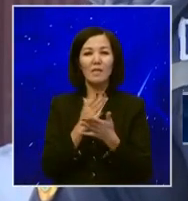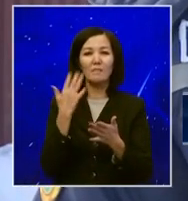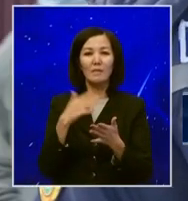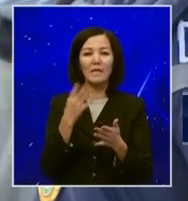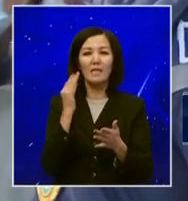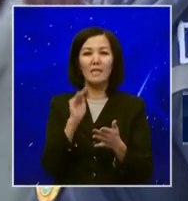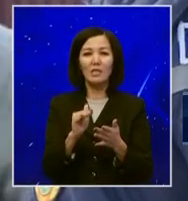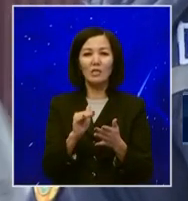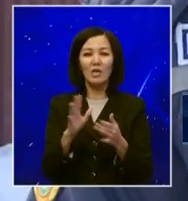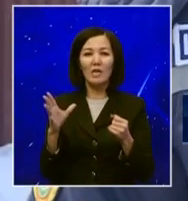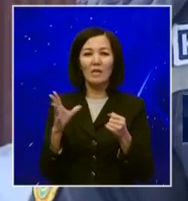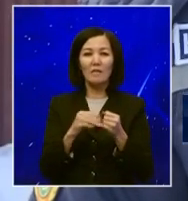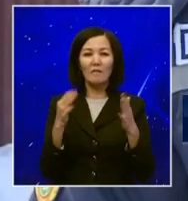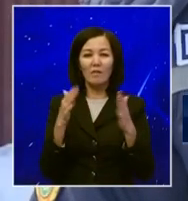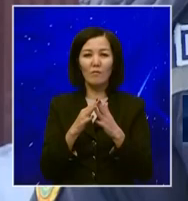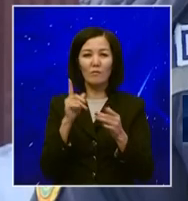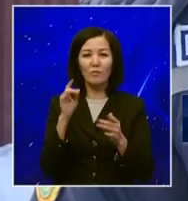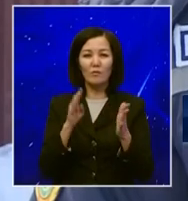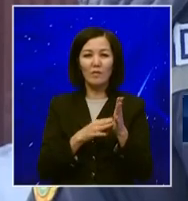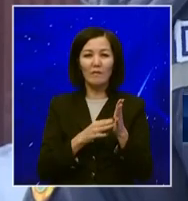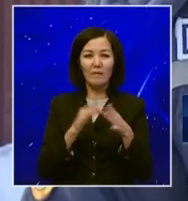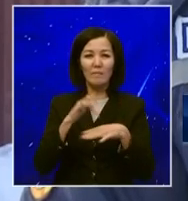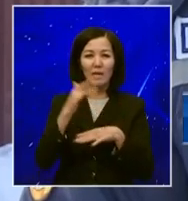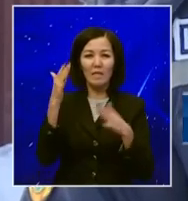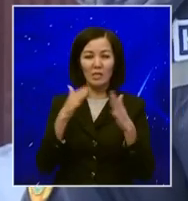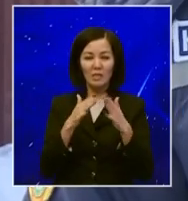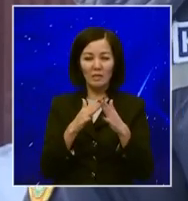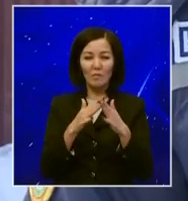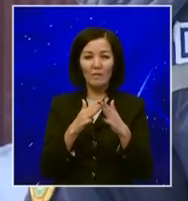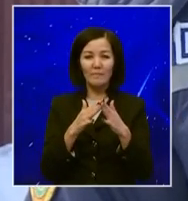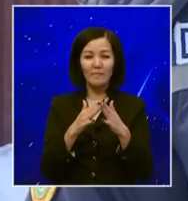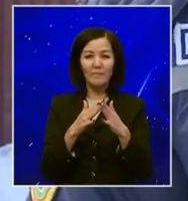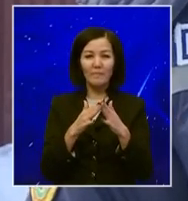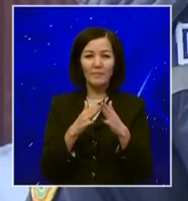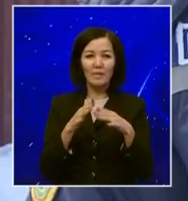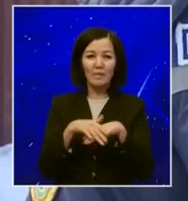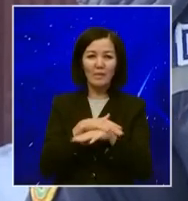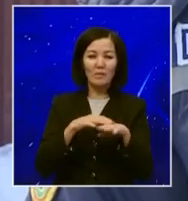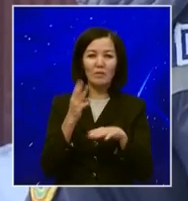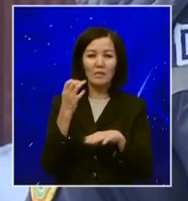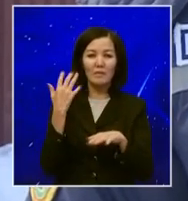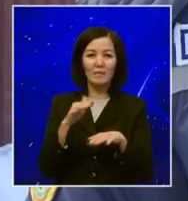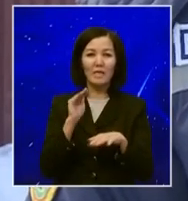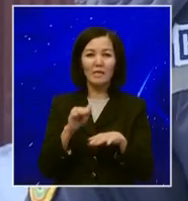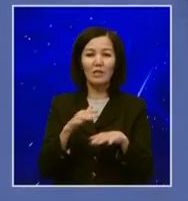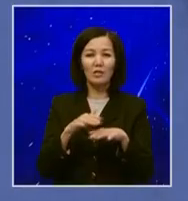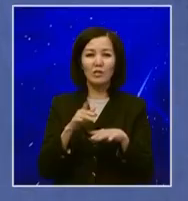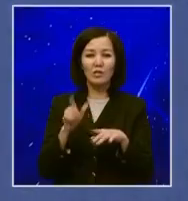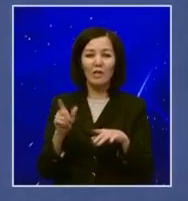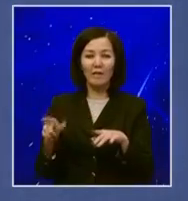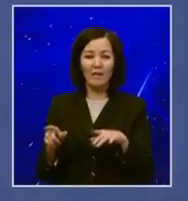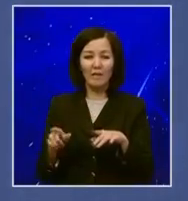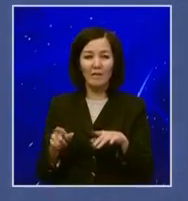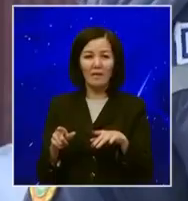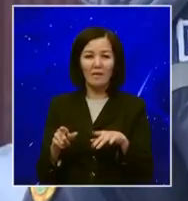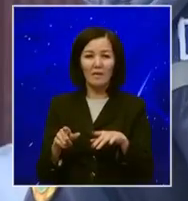тысяч дворов, 109 многоэтажных домов с населением более 350 тысяч человек. Сотрудниками